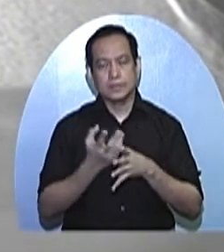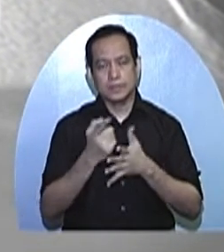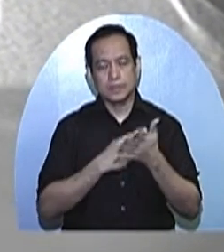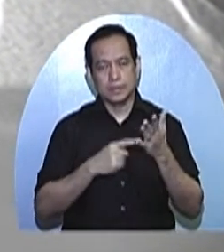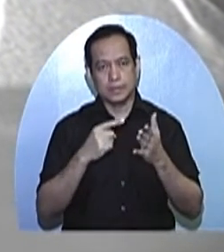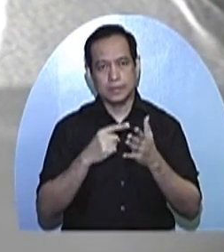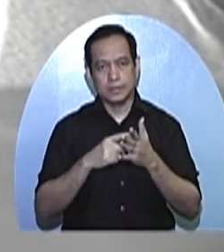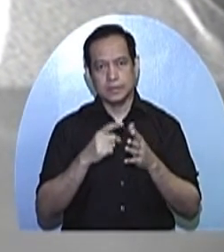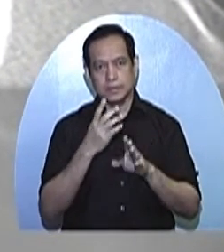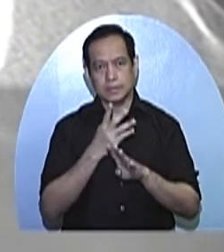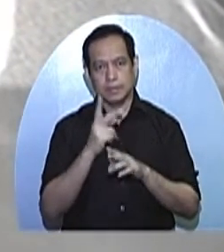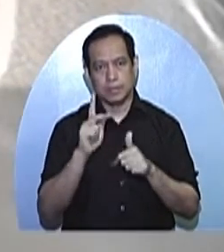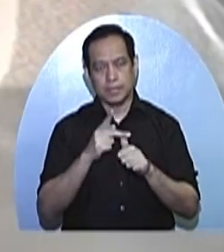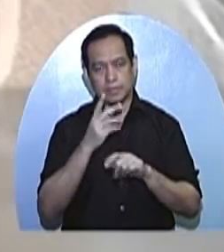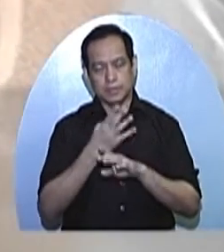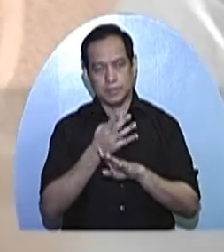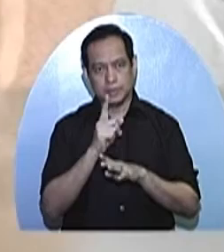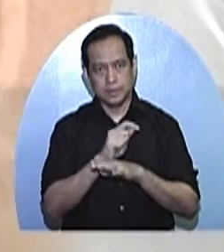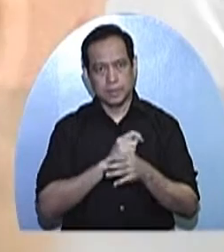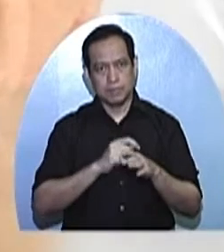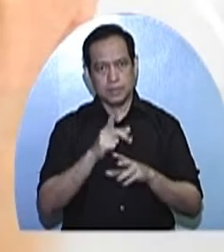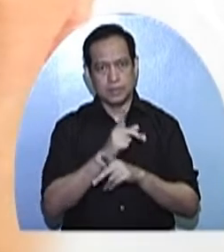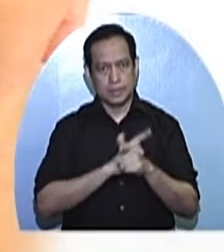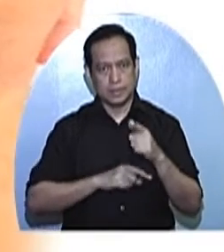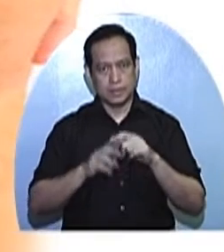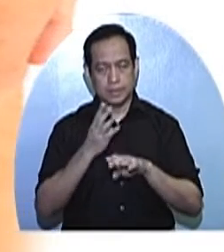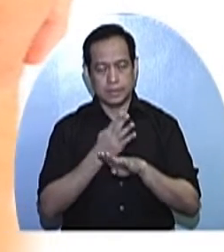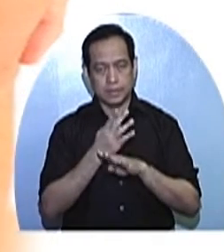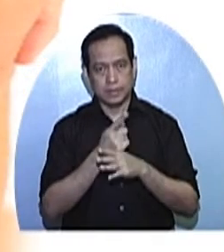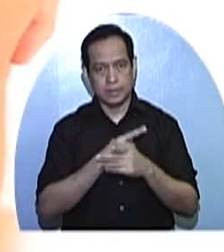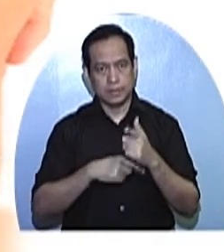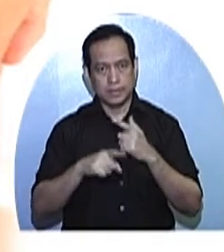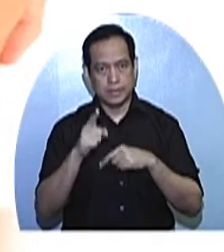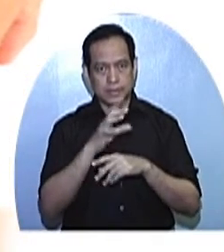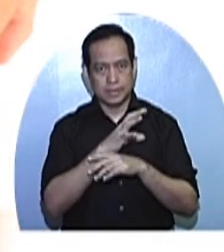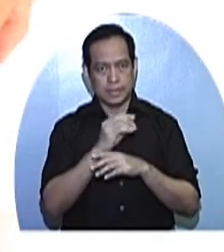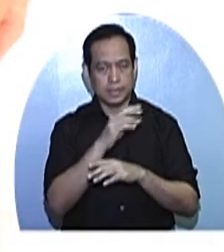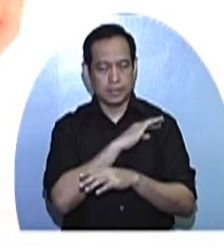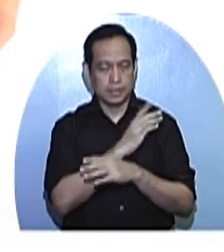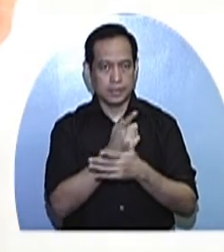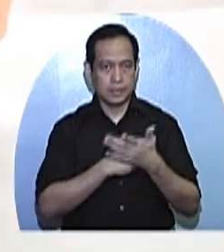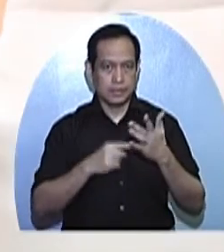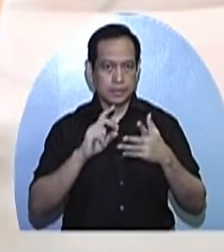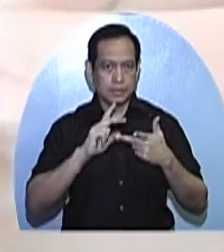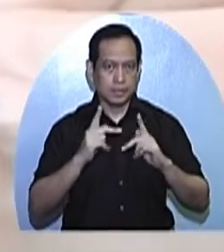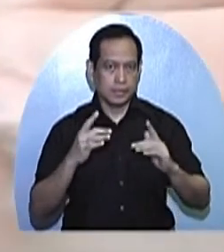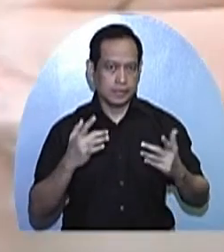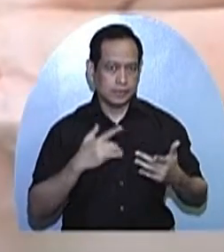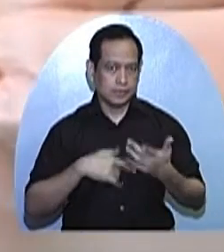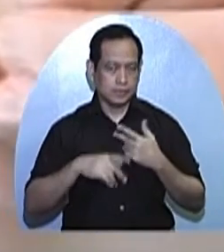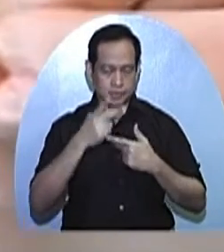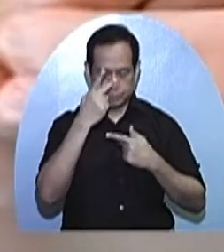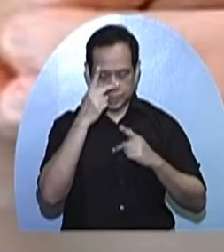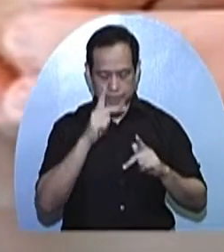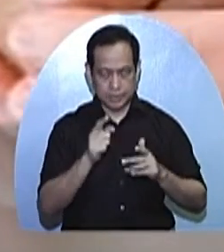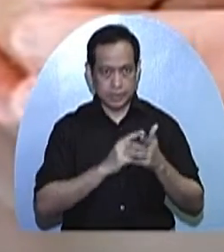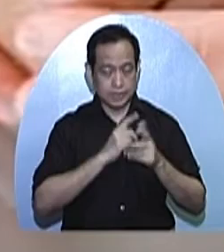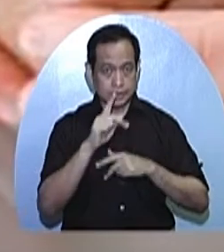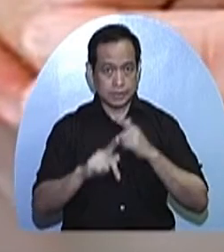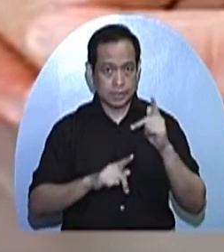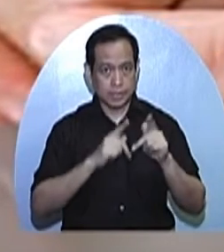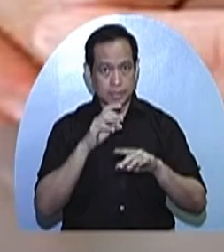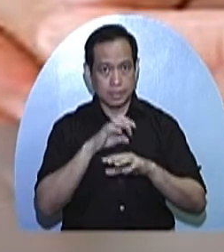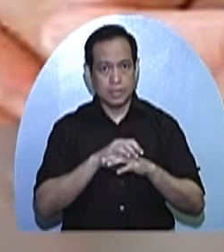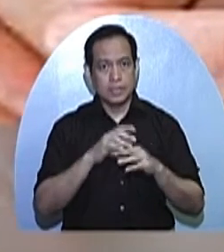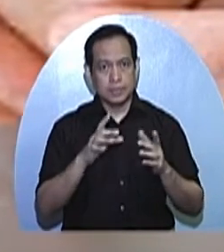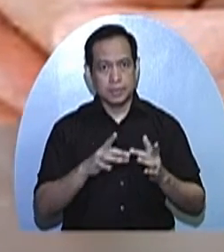tumor ang mga buto sa binti at braso. Maaring nakakaramdam ng pananakit ang pasyenteng may ganitong klase ng tumor, lalo na kung